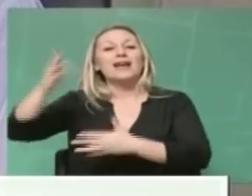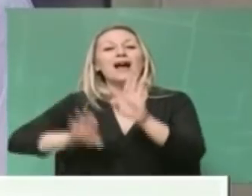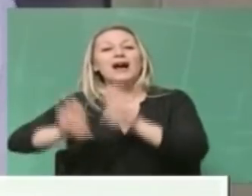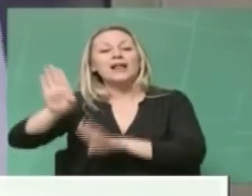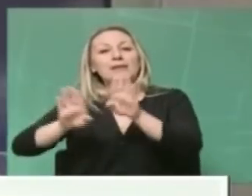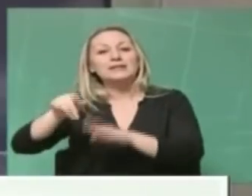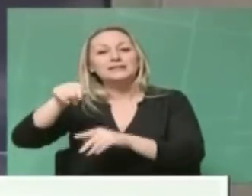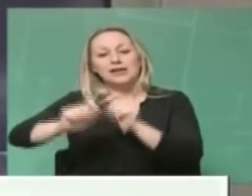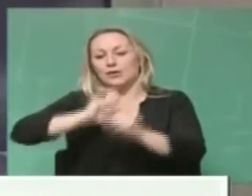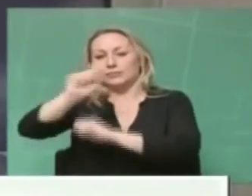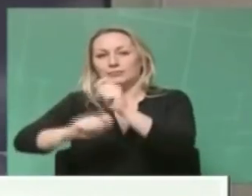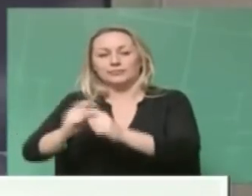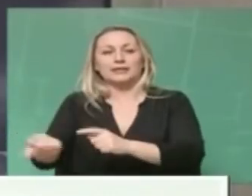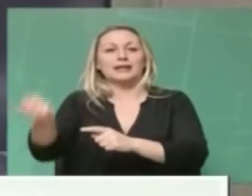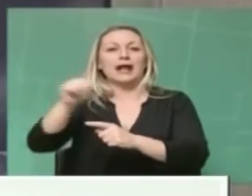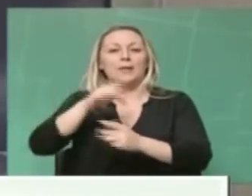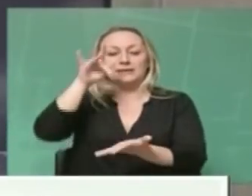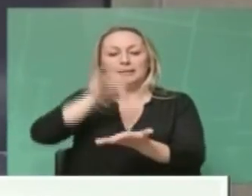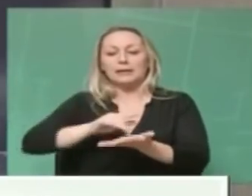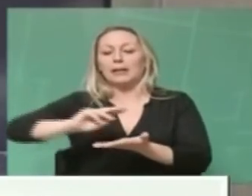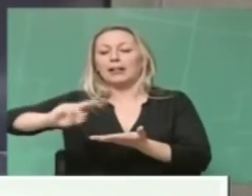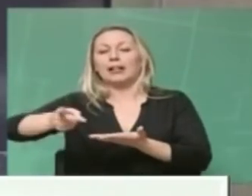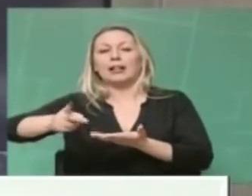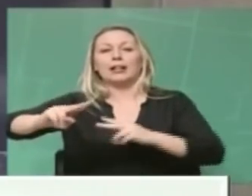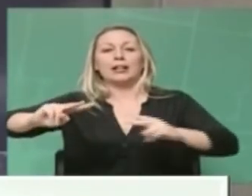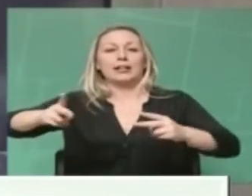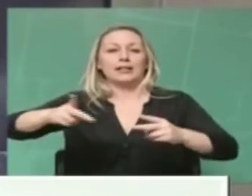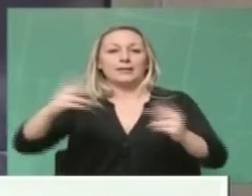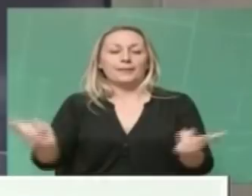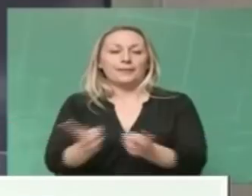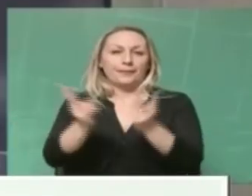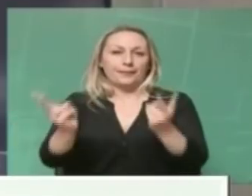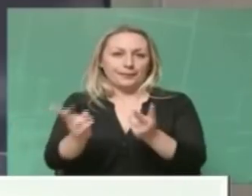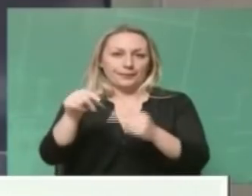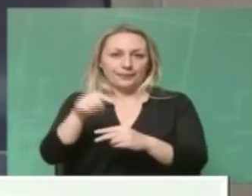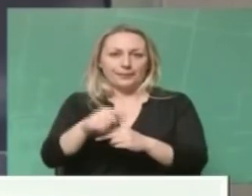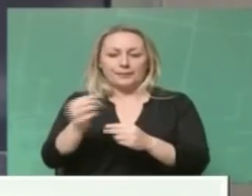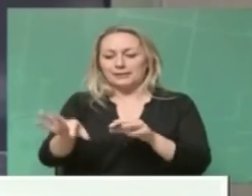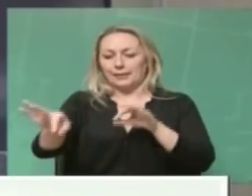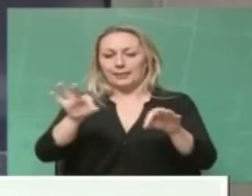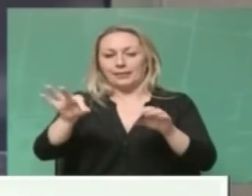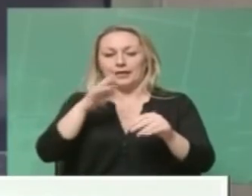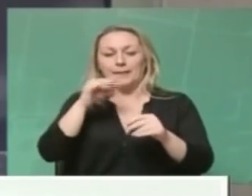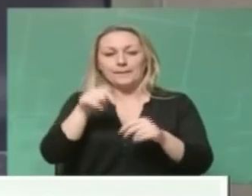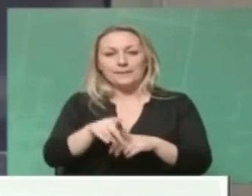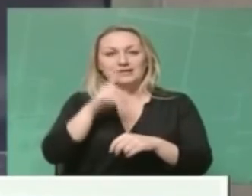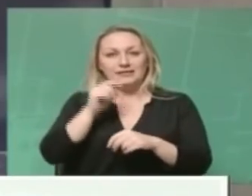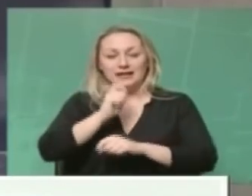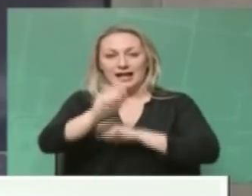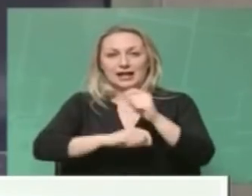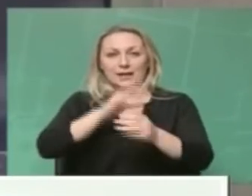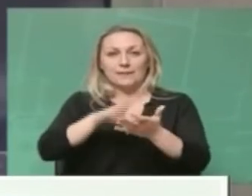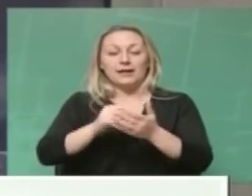λεπτομέρεια, κάτι πεζοδρομήσεις έξω από το κέντρο και κάποια άλλα συμπληρωματικά πράγματα. Τρύπες από υφιστάμενα έργα όπως την